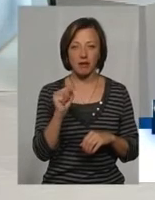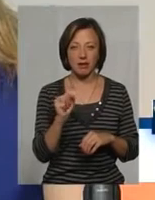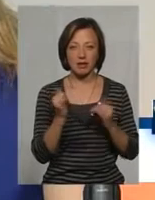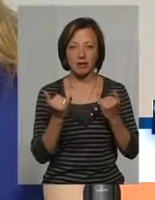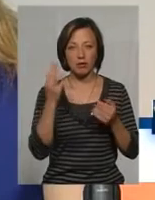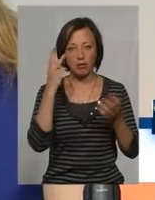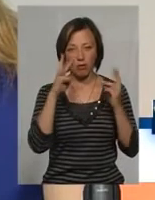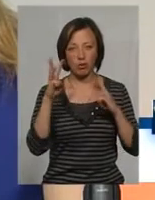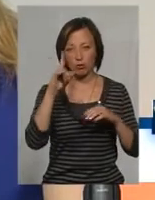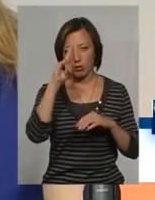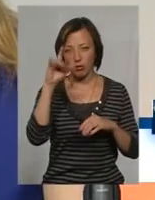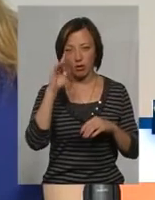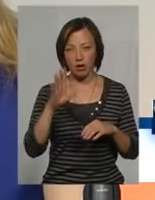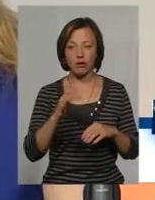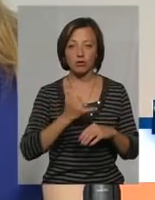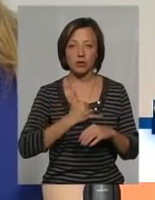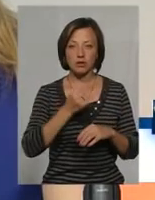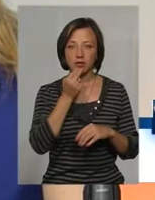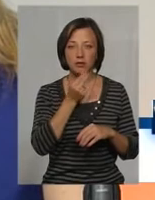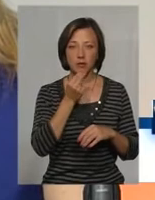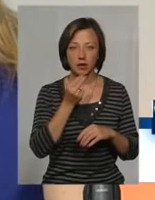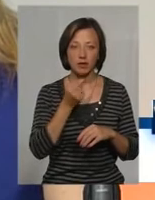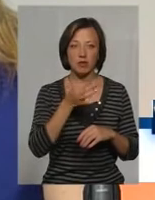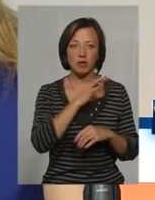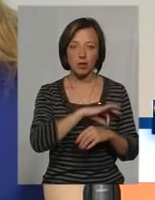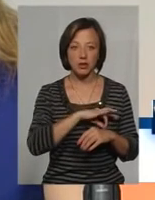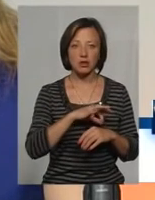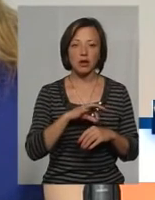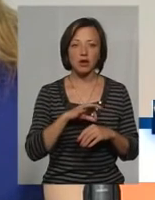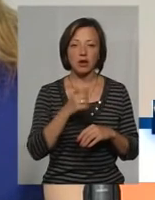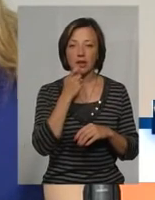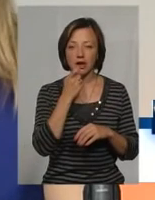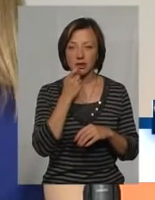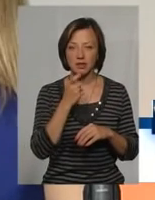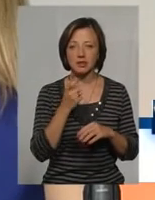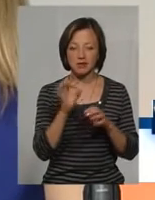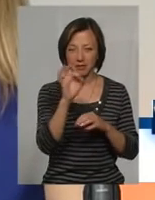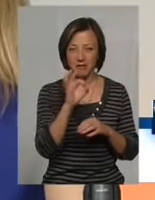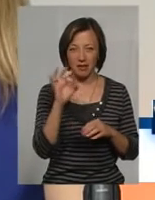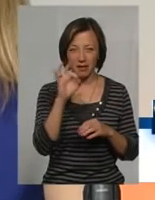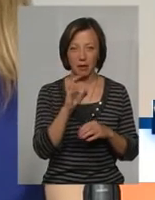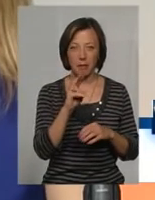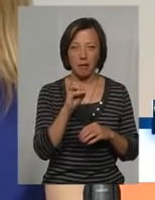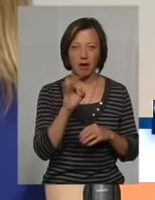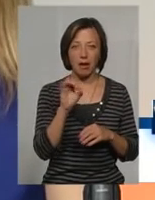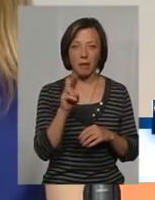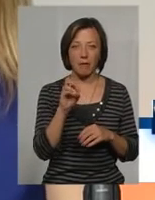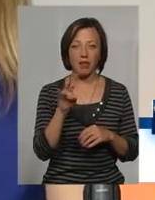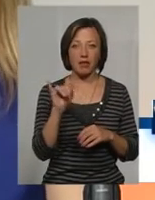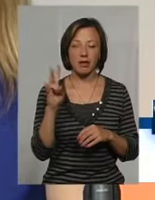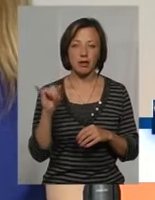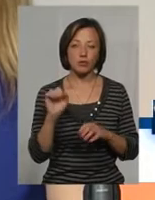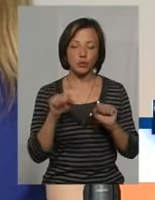дуже популярно і дуже модно в нас вживати, і полезно, корисно вживати в їжу ці перепелині яйця, вони теж